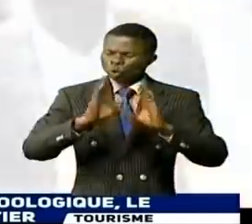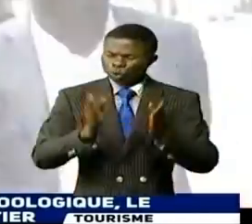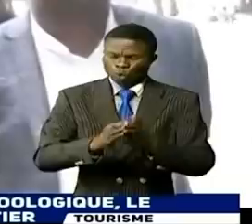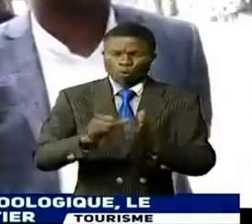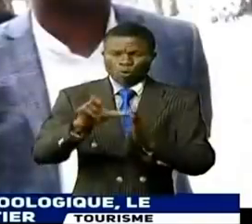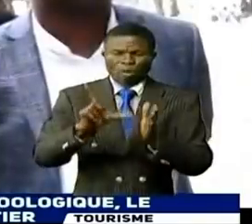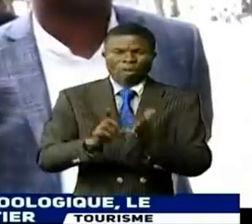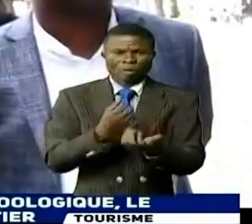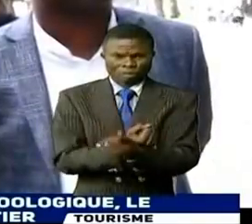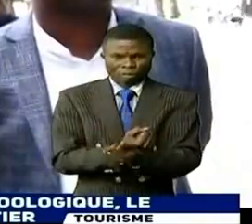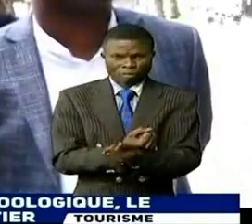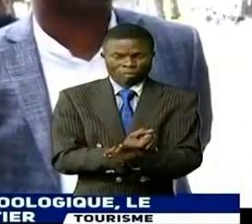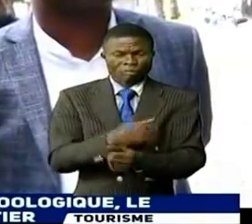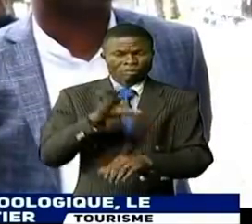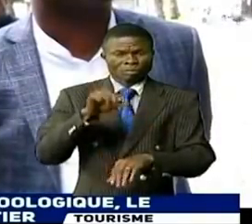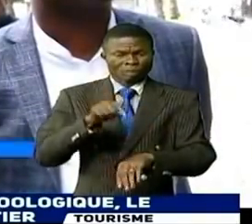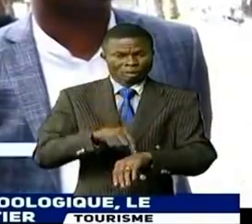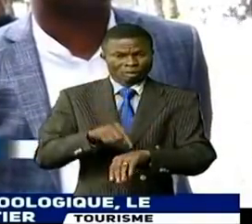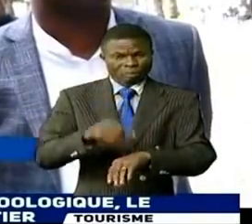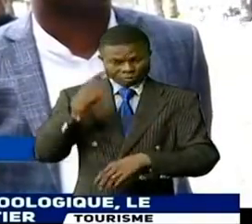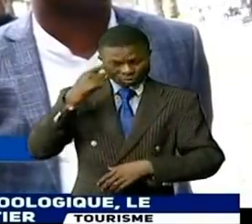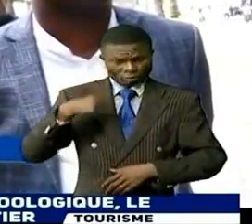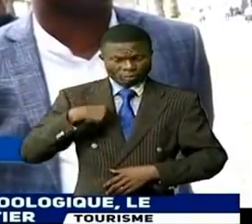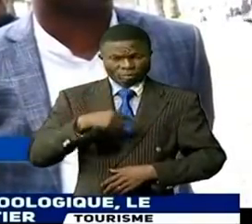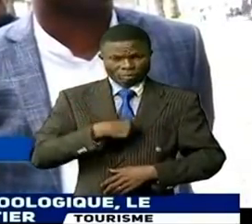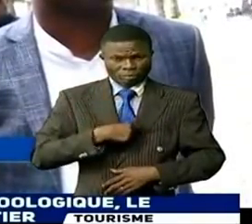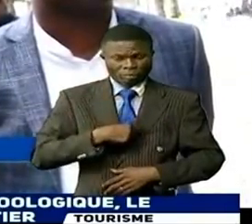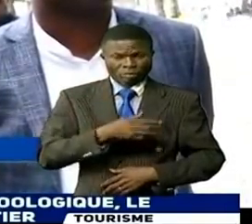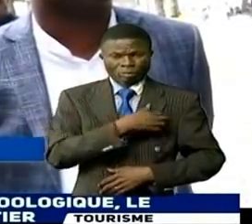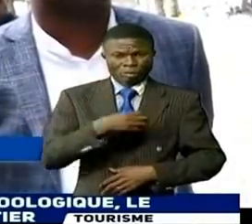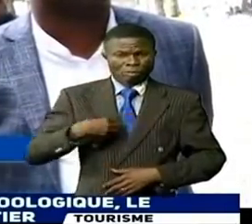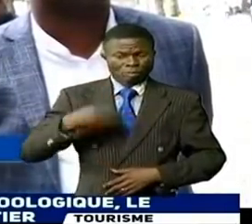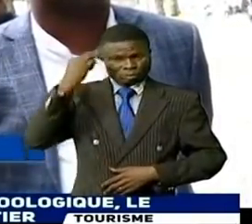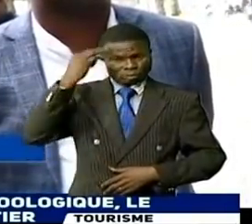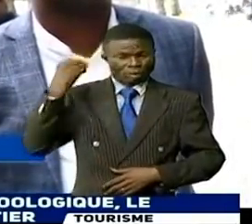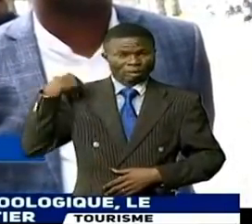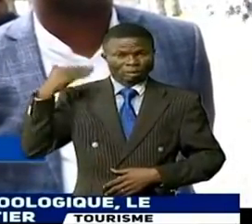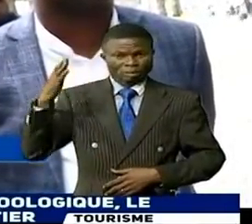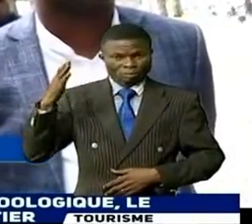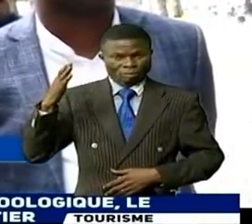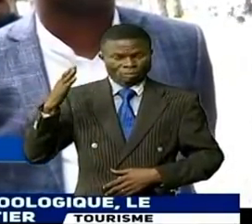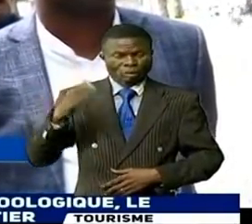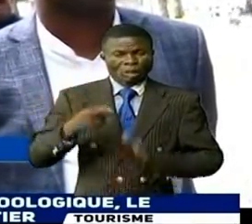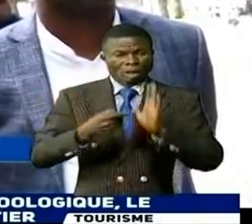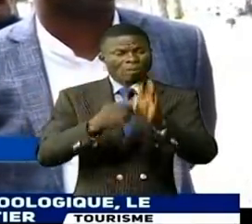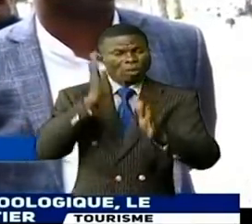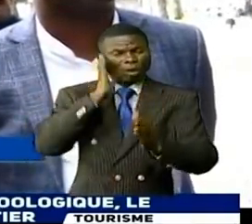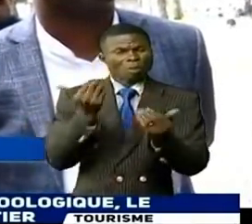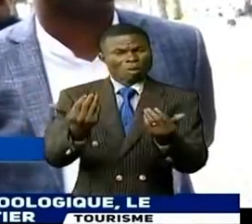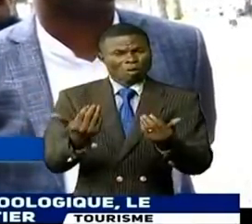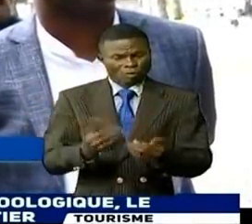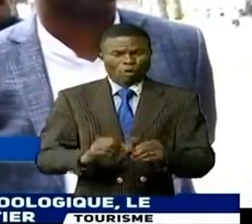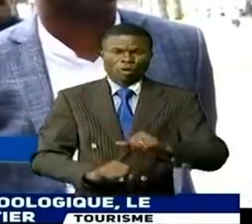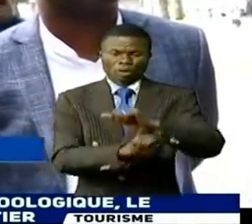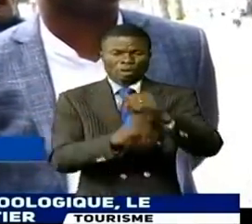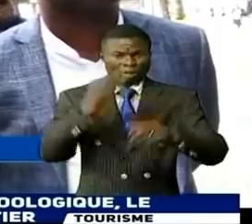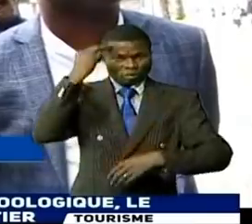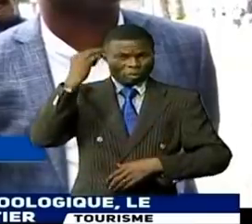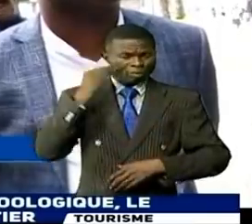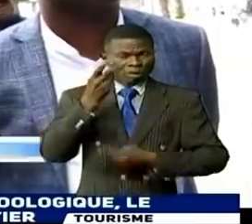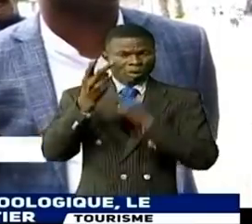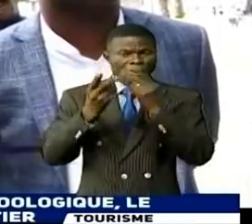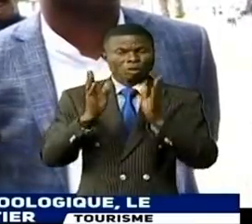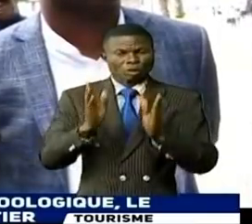eux. C'est pour nous donc l'occasion, de, au nom de Madame la ministre d'État, de raffermir notre volonté d'accompagner le ministre du